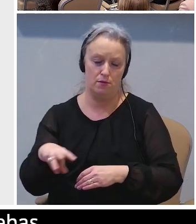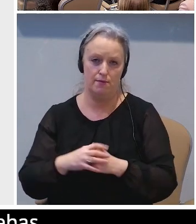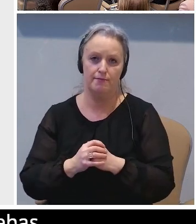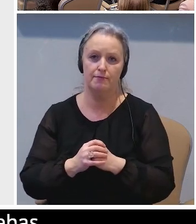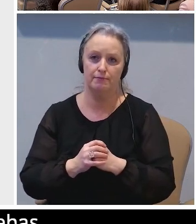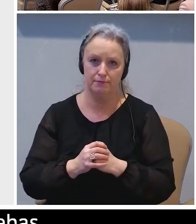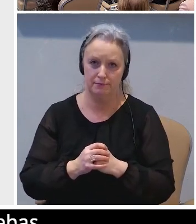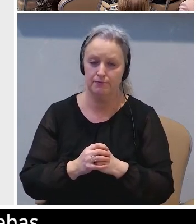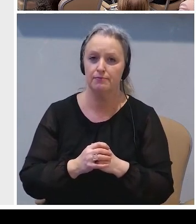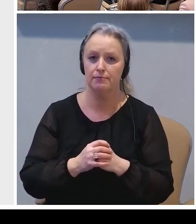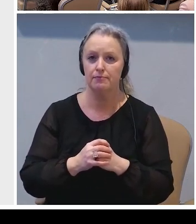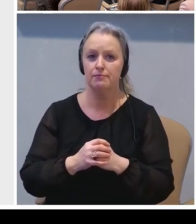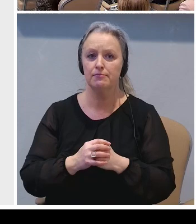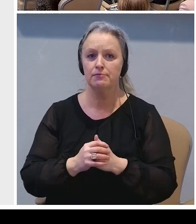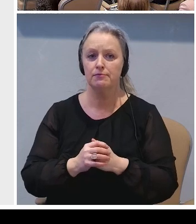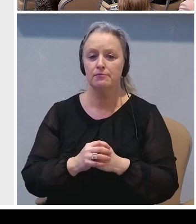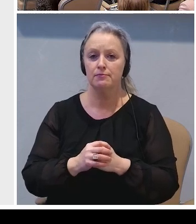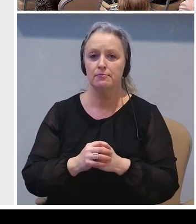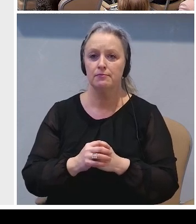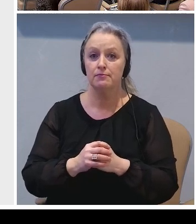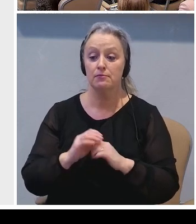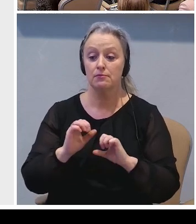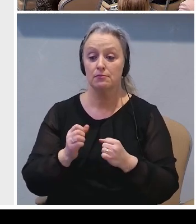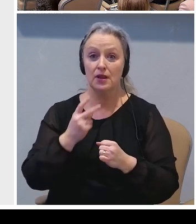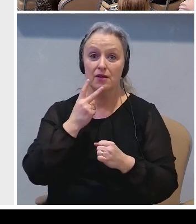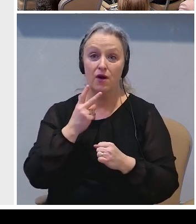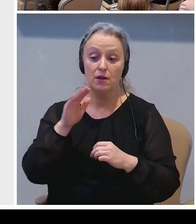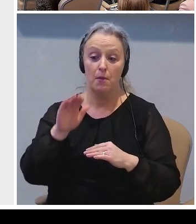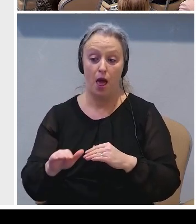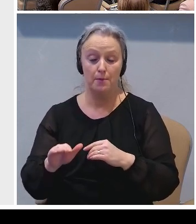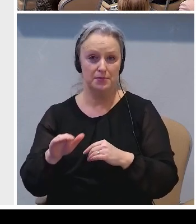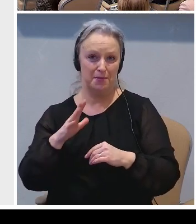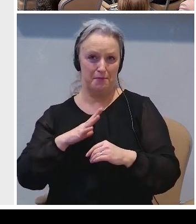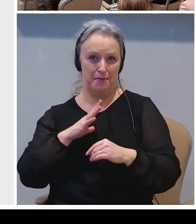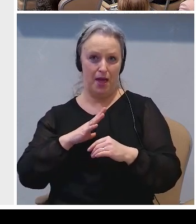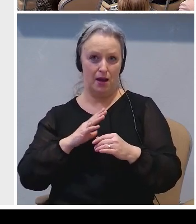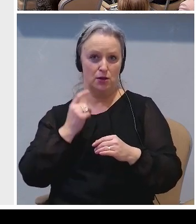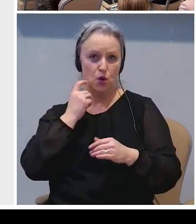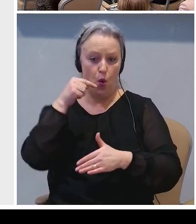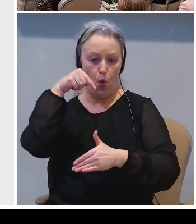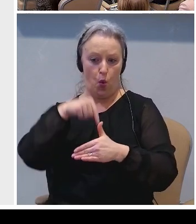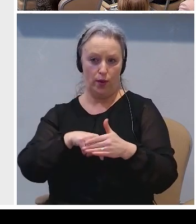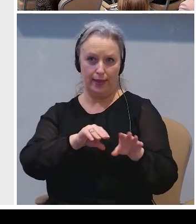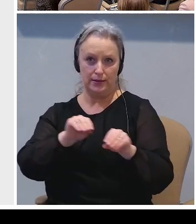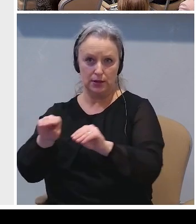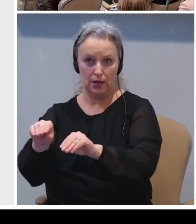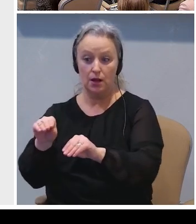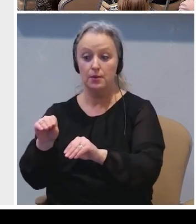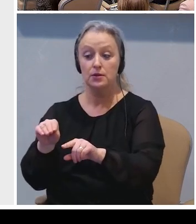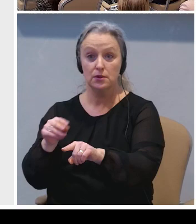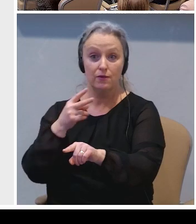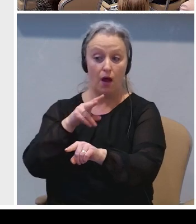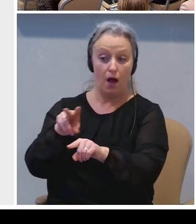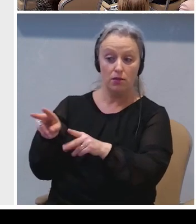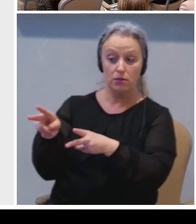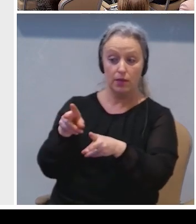palju aastaid after a tagasi. bone marrow transplant, Kui vaatame we lapsi see pärast that the luuüdi children siirdamist, that have siis had näeme, a donor that is outside